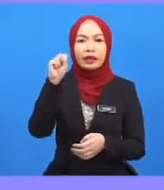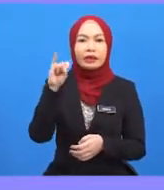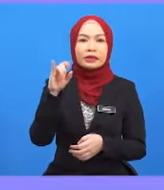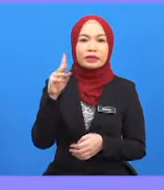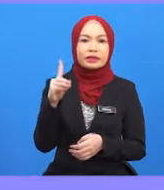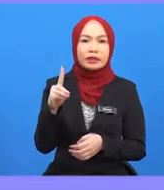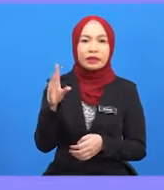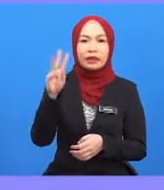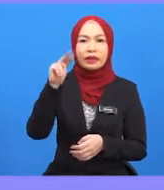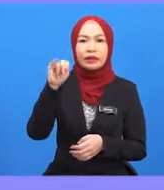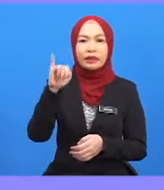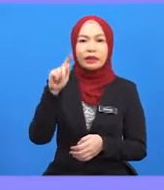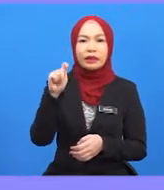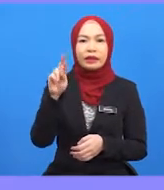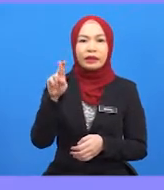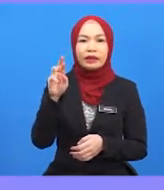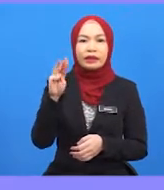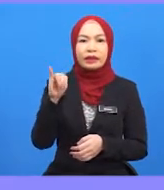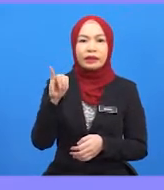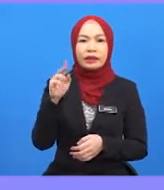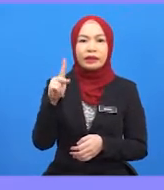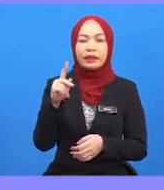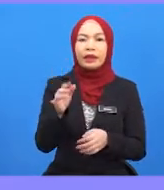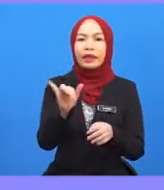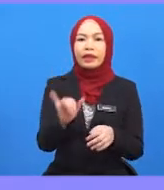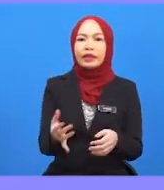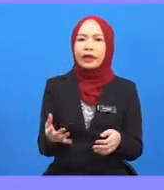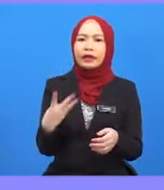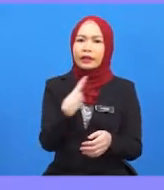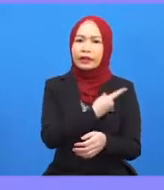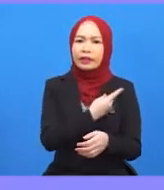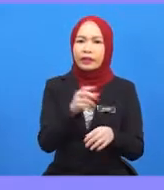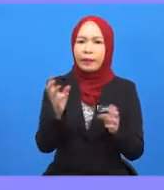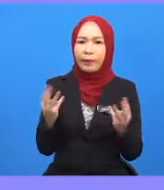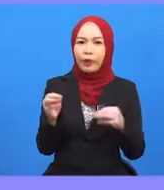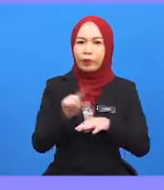berkepekatan 1.0 mol per desimeter padu?